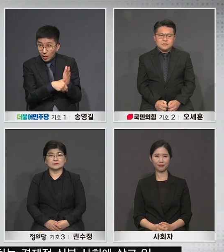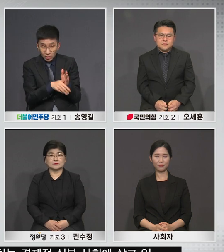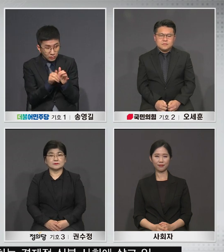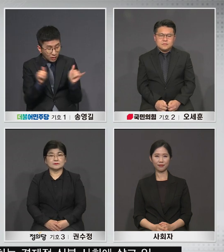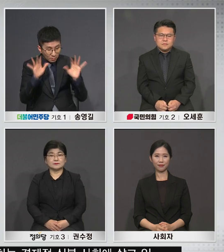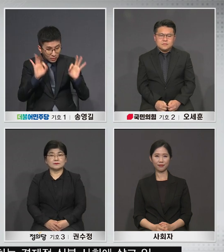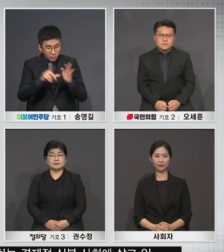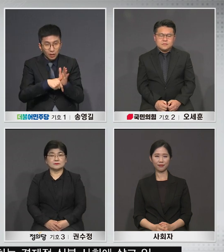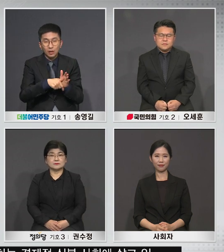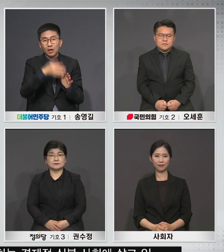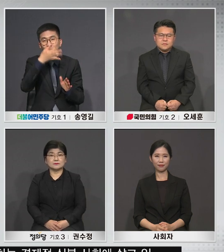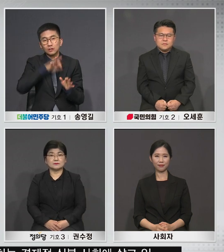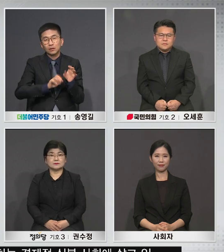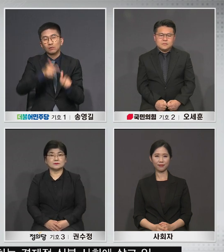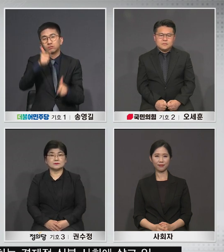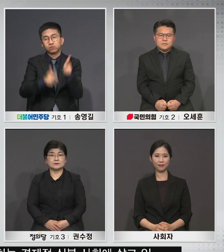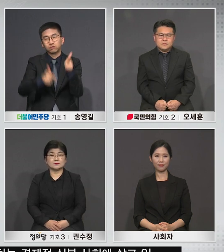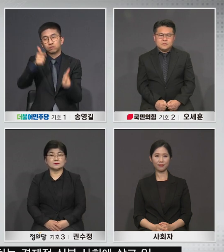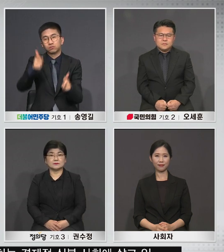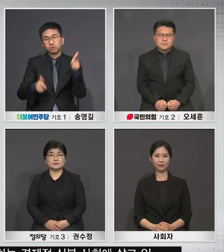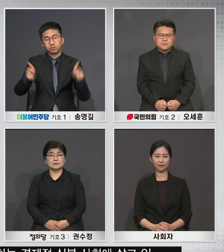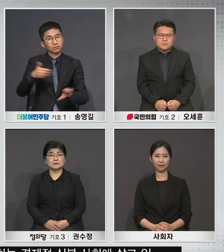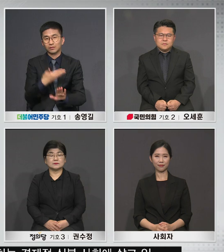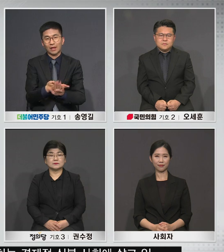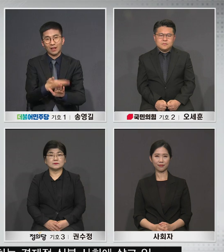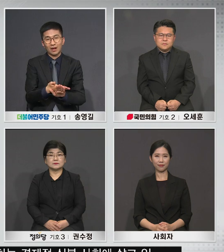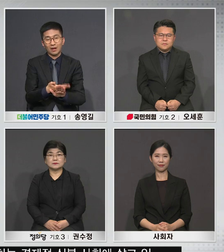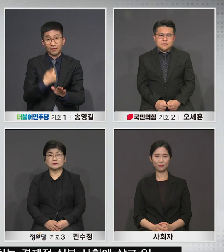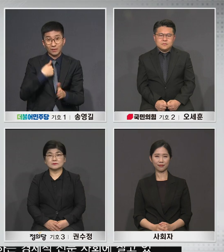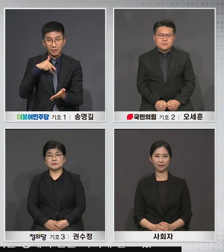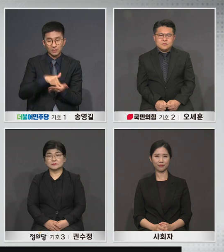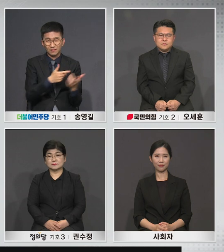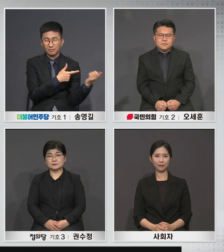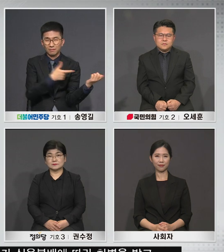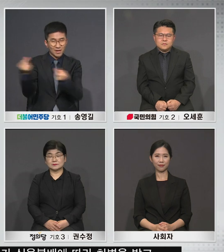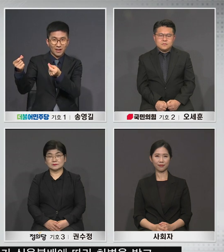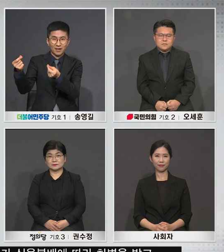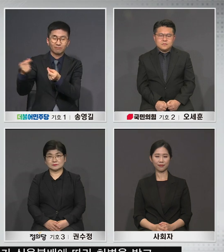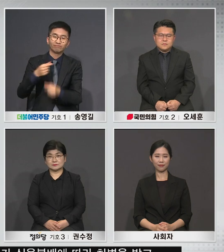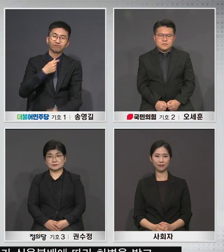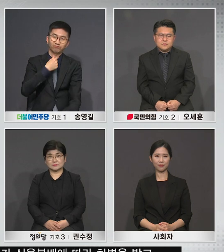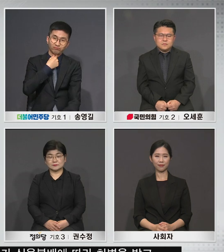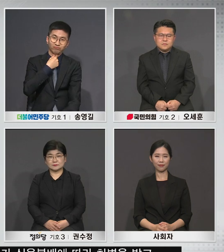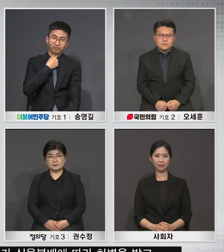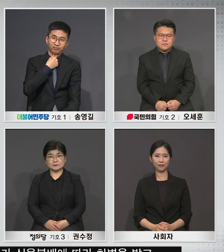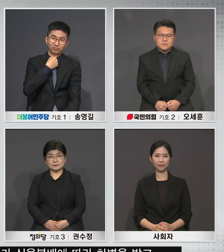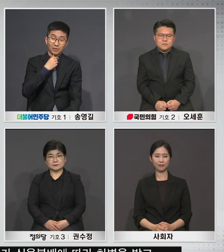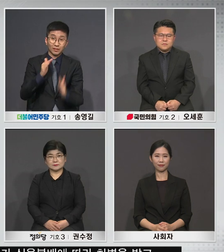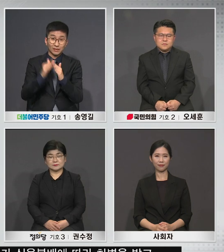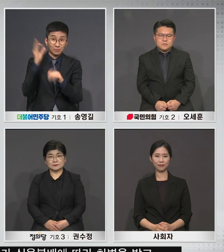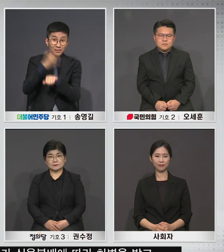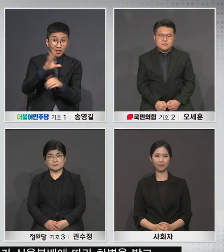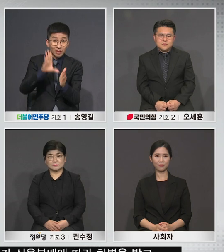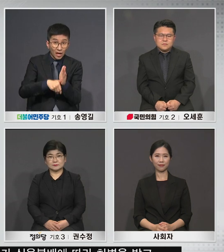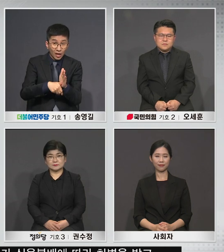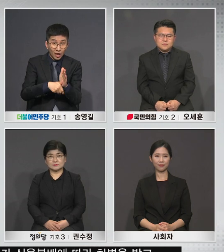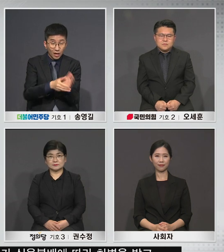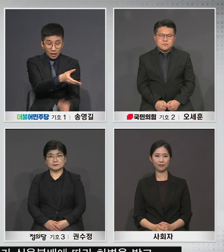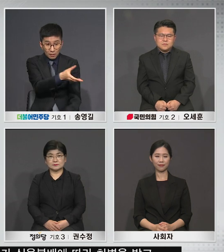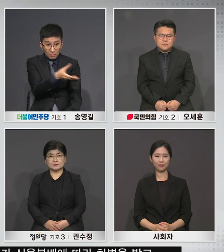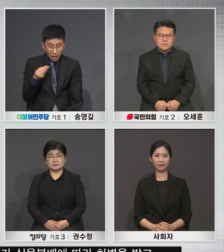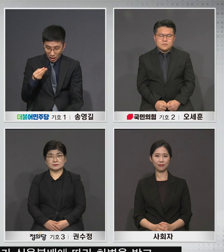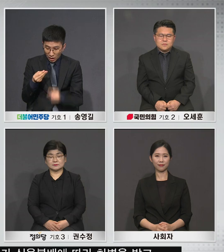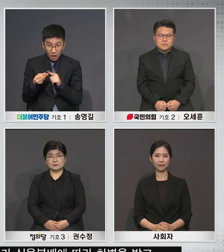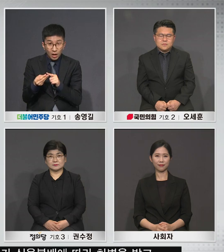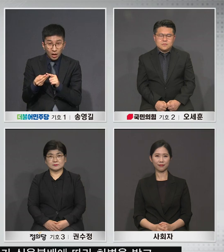저 송영길이 서울시장이 되면 누구나 보증 시스템을 통해서 적어도 집사는 임대차 보증금에 대해서 만큼은